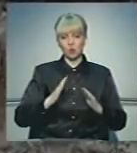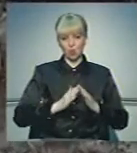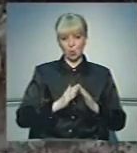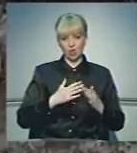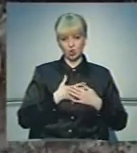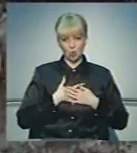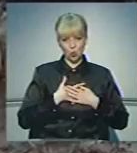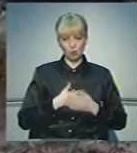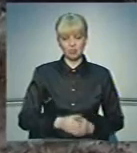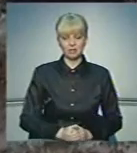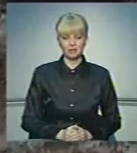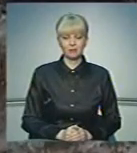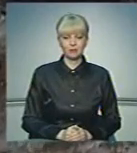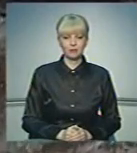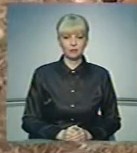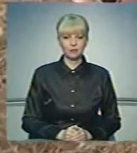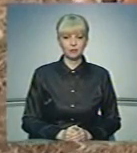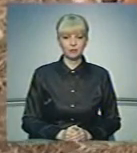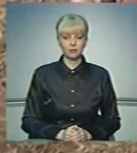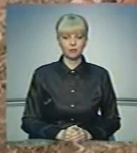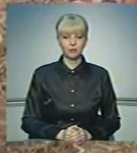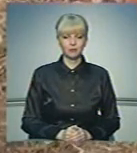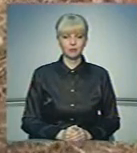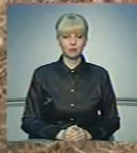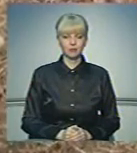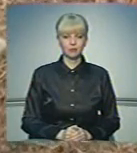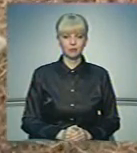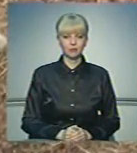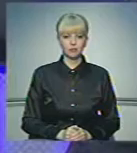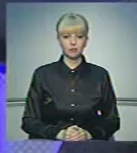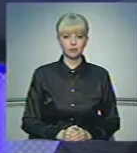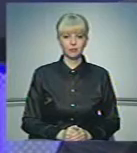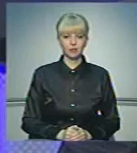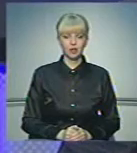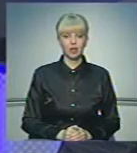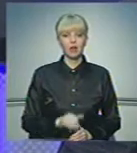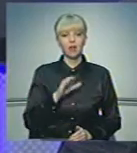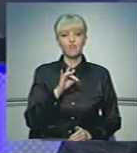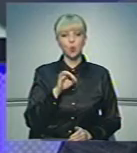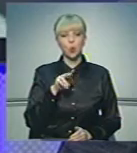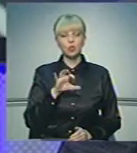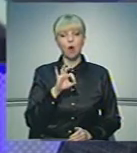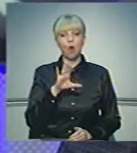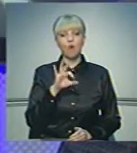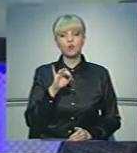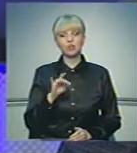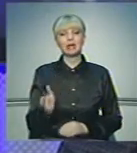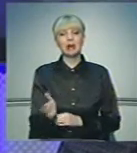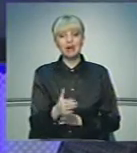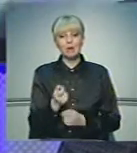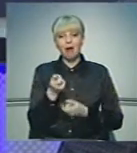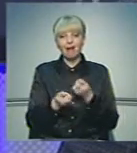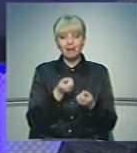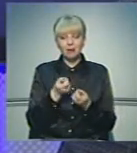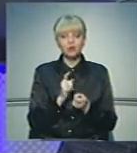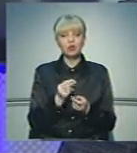домашні улюбленці. Євгенія Гайфер, Юліан Пилип'як, телеканал «Буковина». Фрукти, овочі, риба та крупи – те,